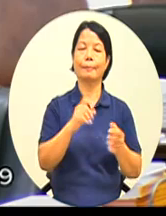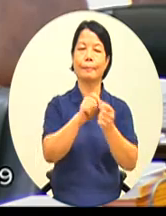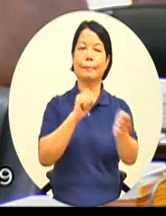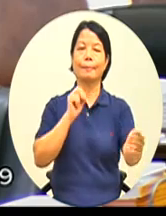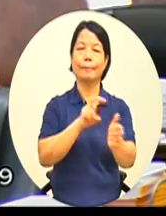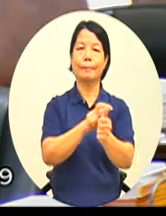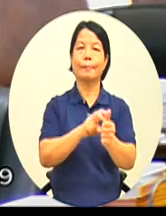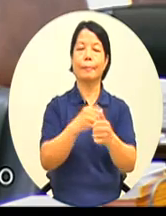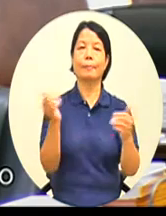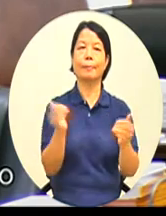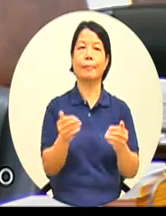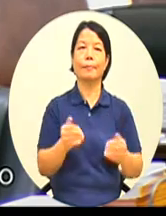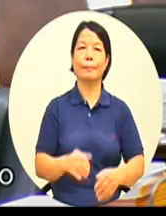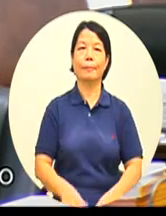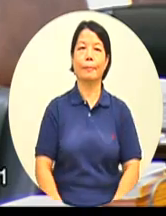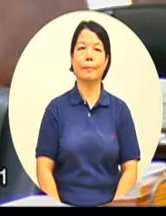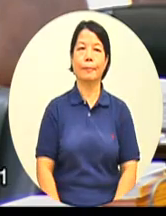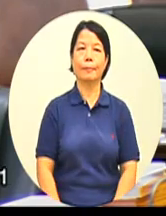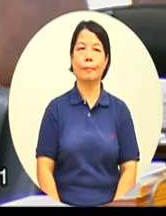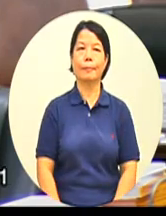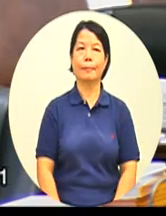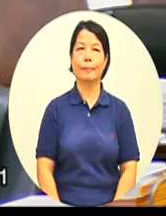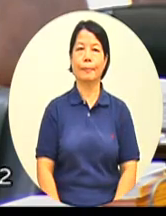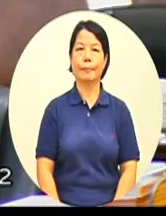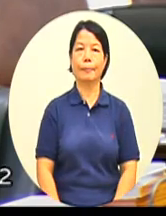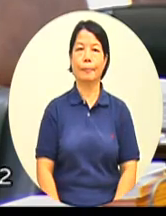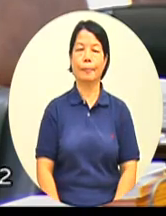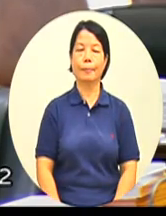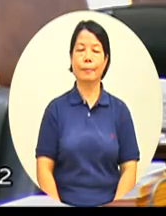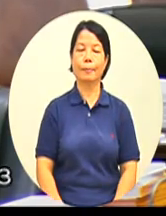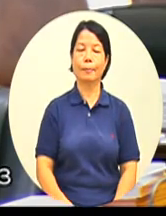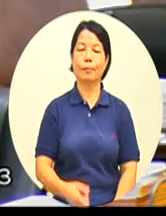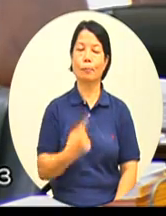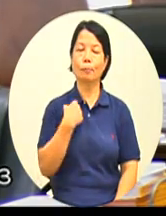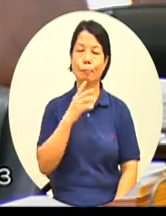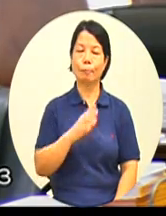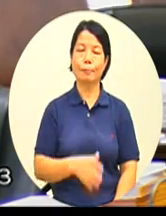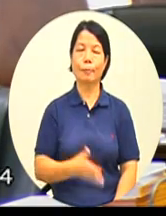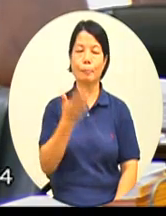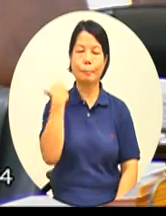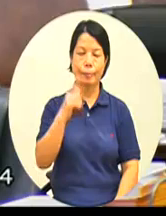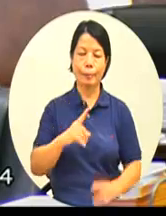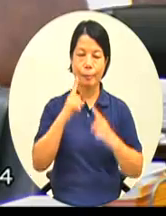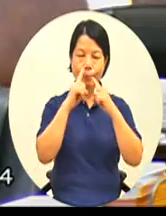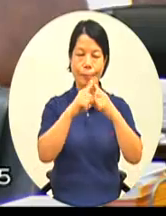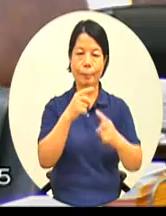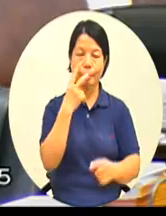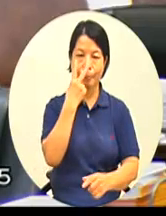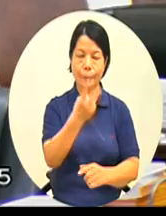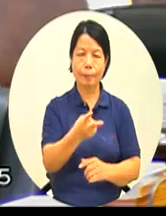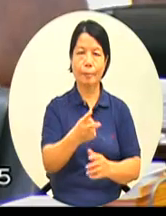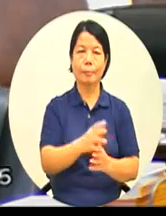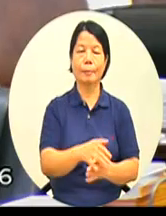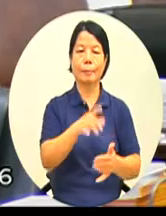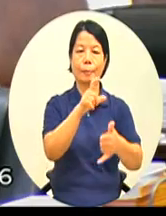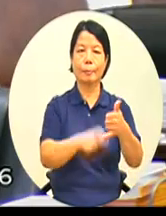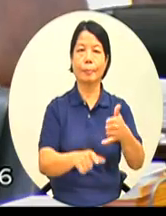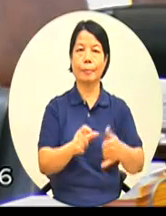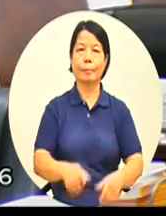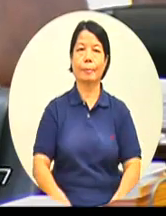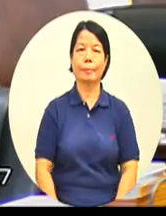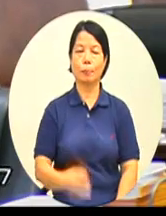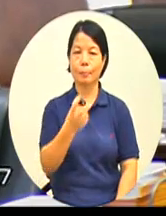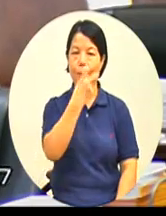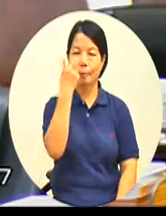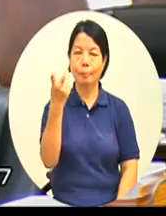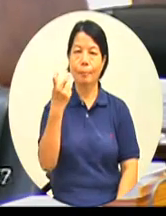题，然后我上次有去探访一个案例，我发现有几个